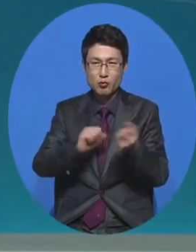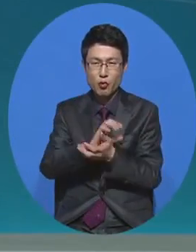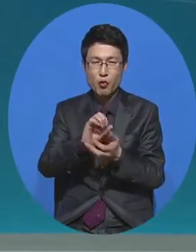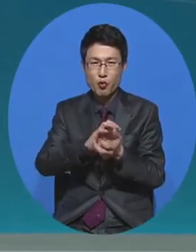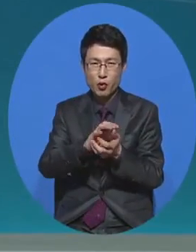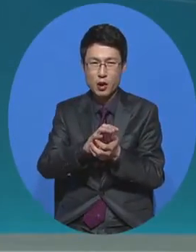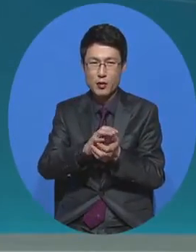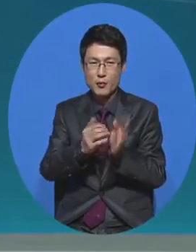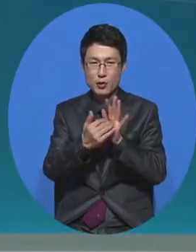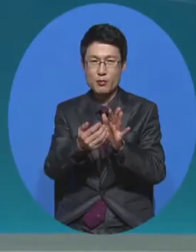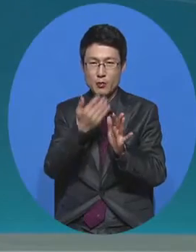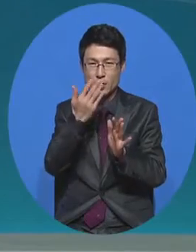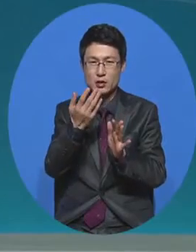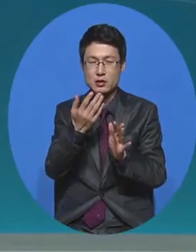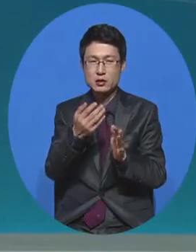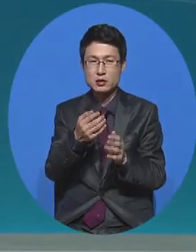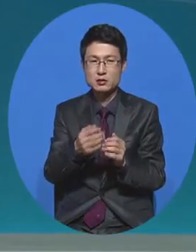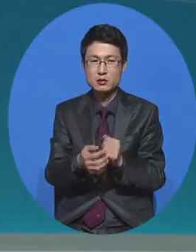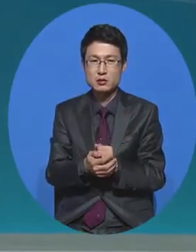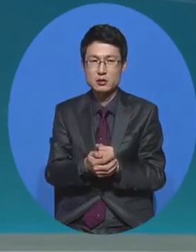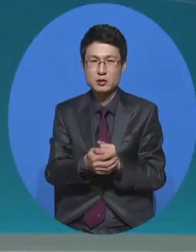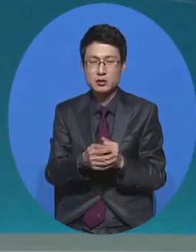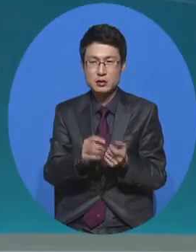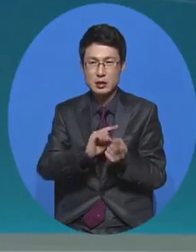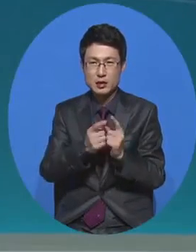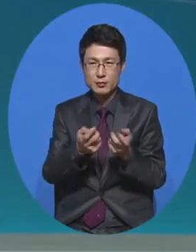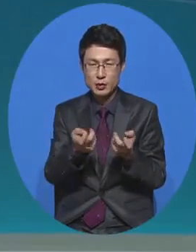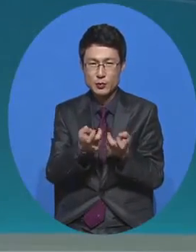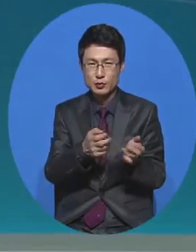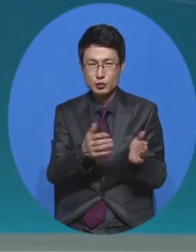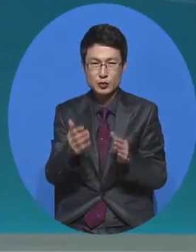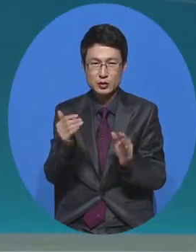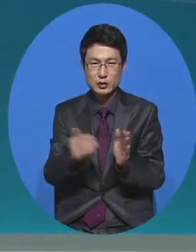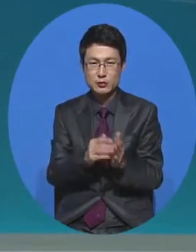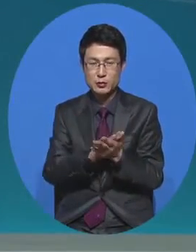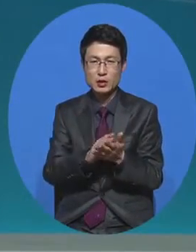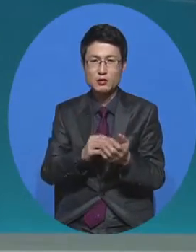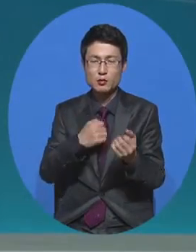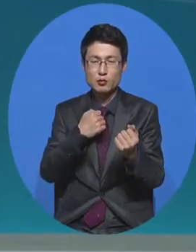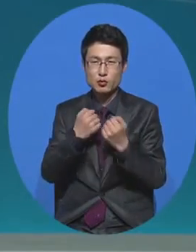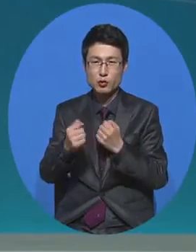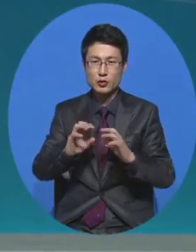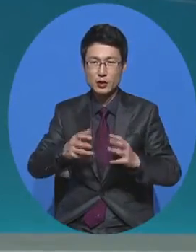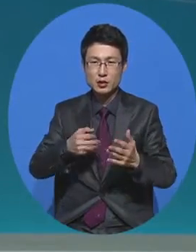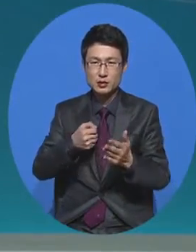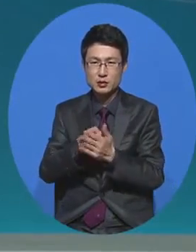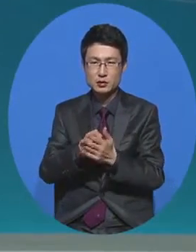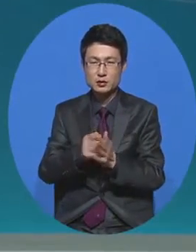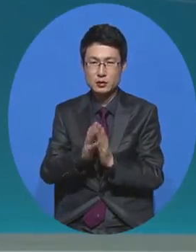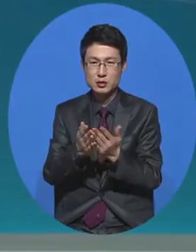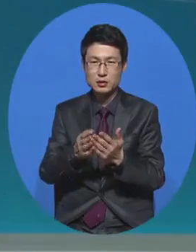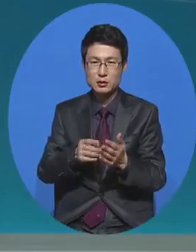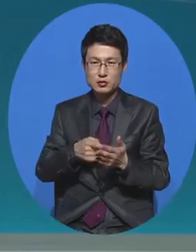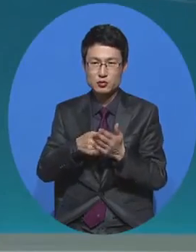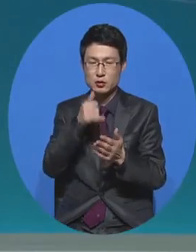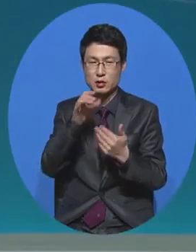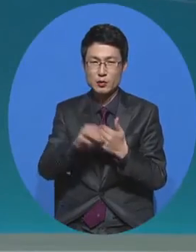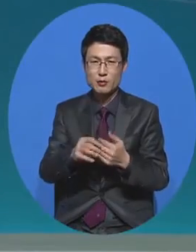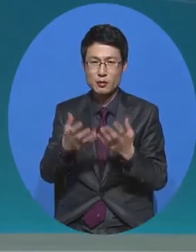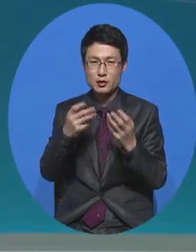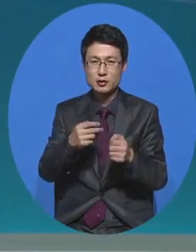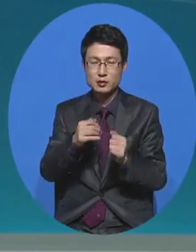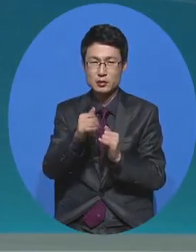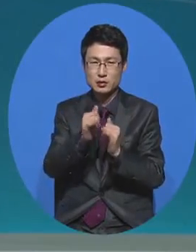마련되어 있는 상태입니다 그래서 만약에 그럼에도 불구하고 국정 교과서를 강행한다 라고 하면 뭐 많은 역사